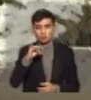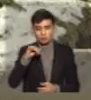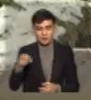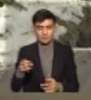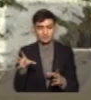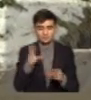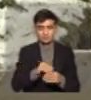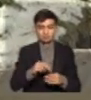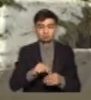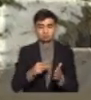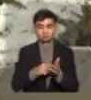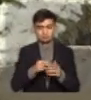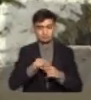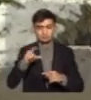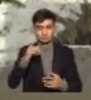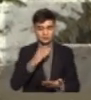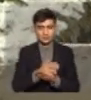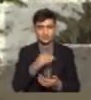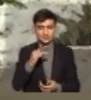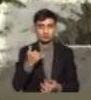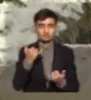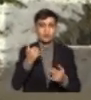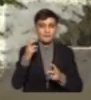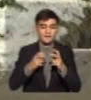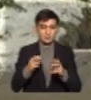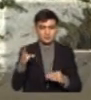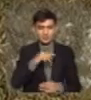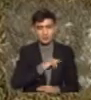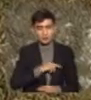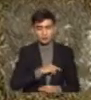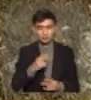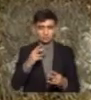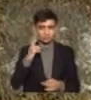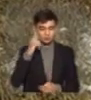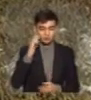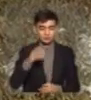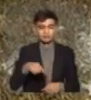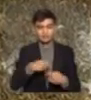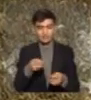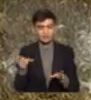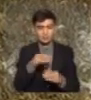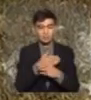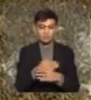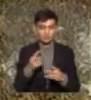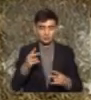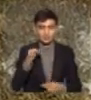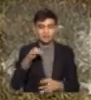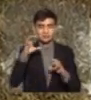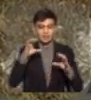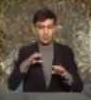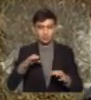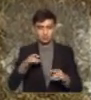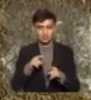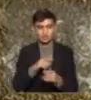Наверное, надо, чтобы наши фермеры больше работали и давать им условия. Законодательно только, потому что получается, что,